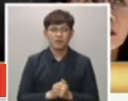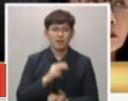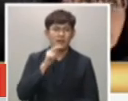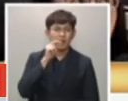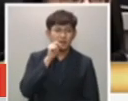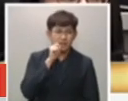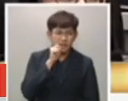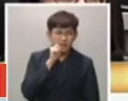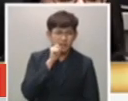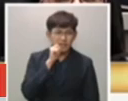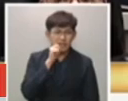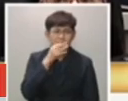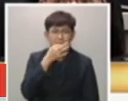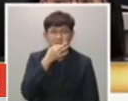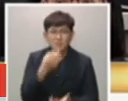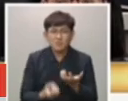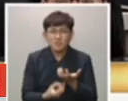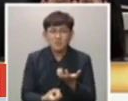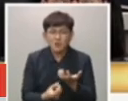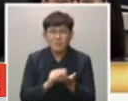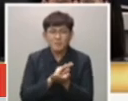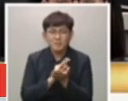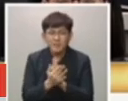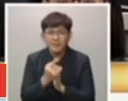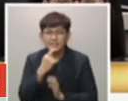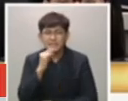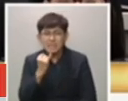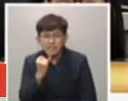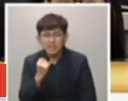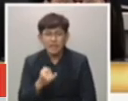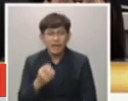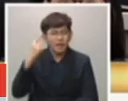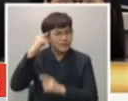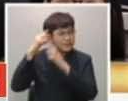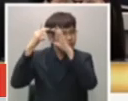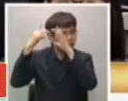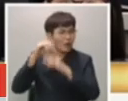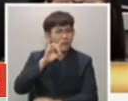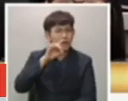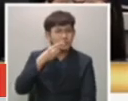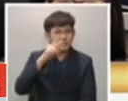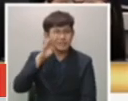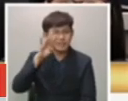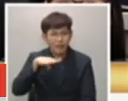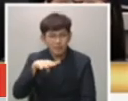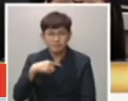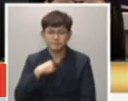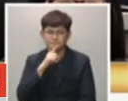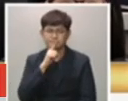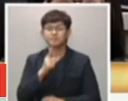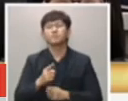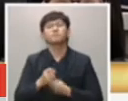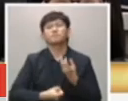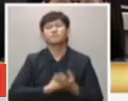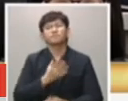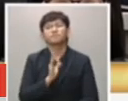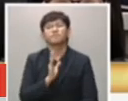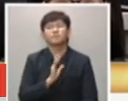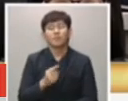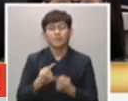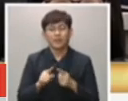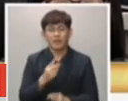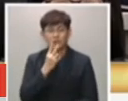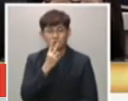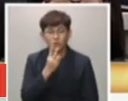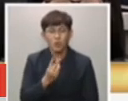เอาน้ำเค็มไปต้มให้จืดหรือว่าเรื่องเซลล์สมอง 84,000 เซลล์นี่ผมไม่อภิปรายครับผมจะเอาตัวเลขที่ท่านเถียงไม่ได้ขึ้น